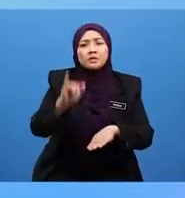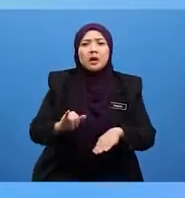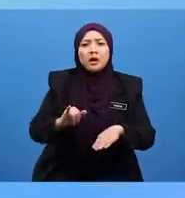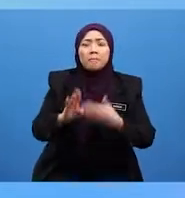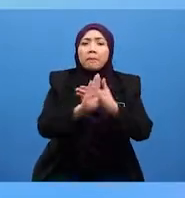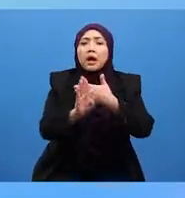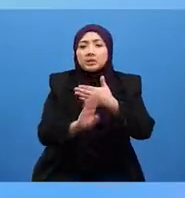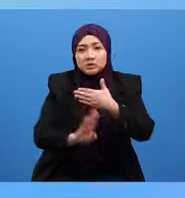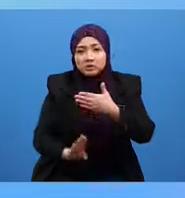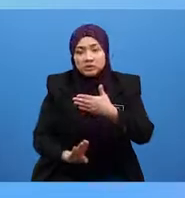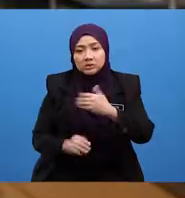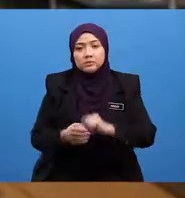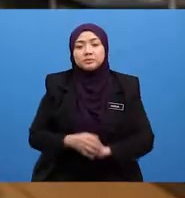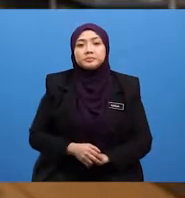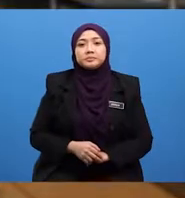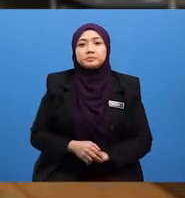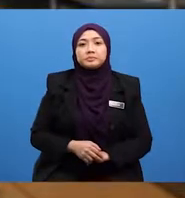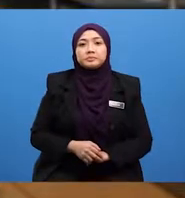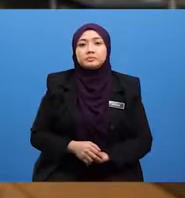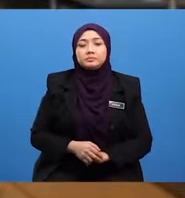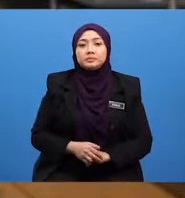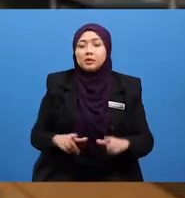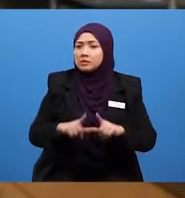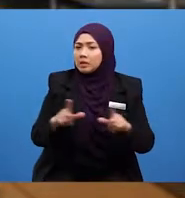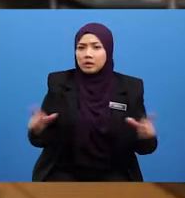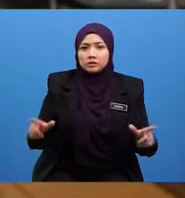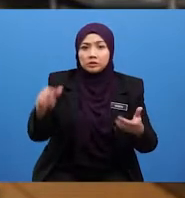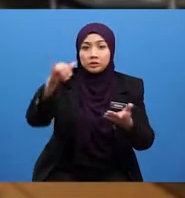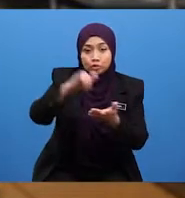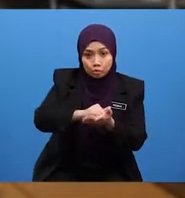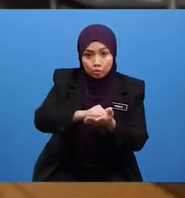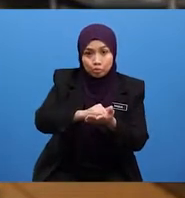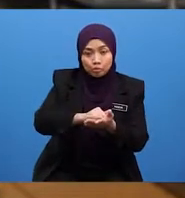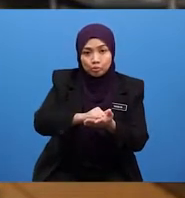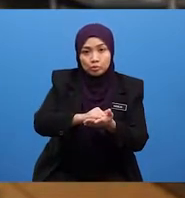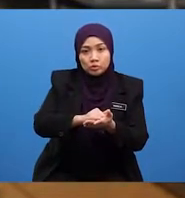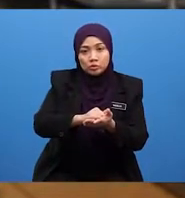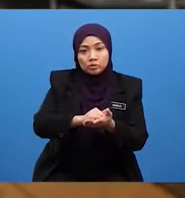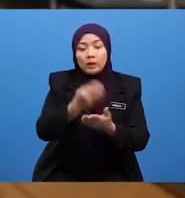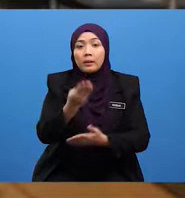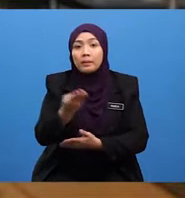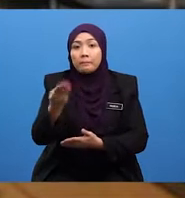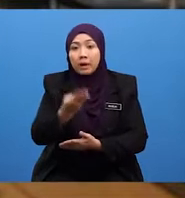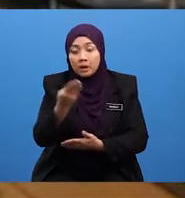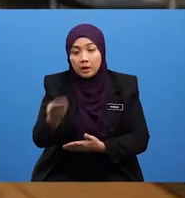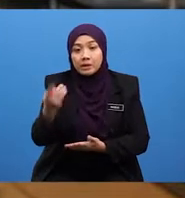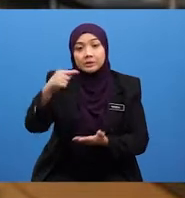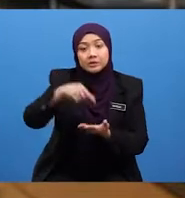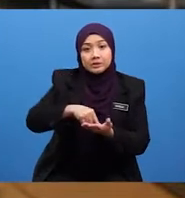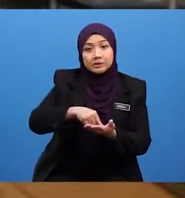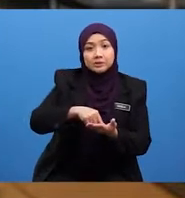membahayakan kesihatan. Selain daripada itu, kebolehan produk ini